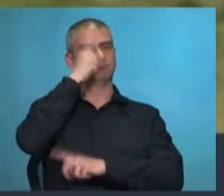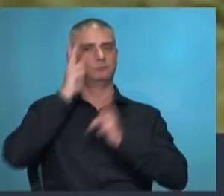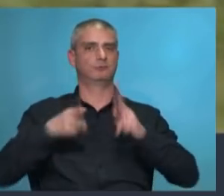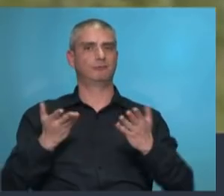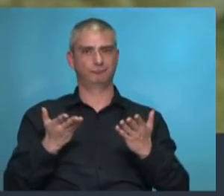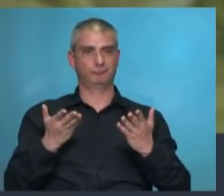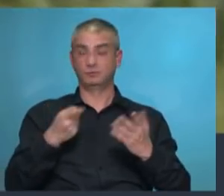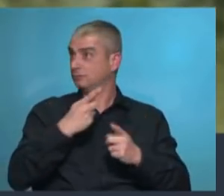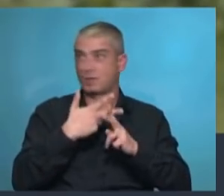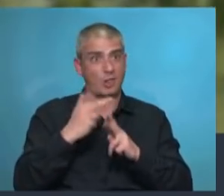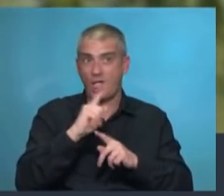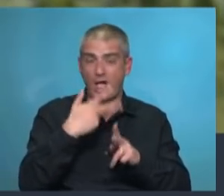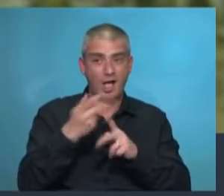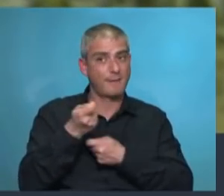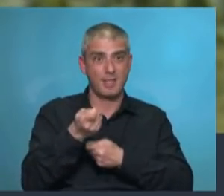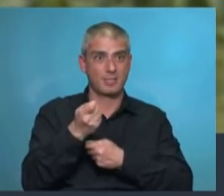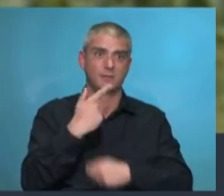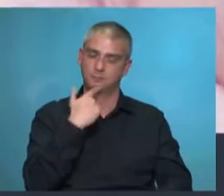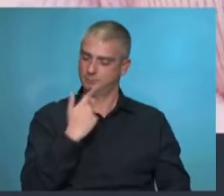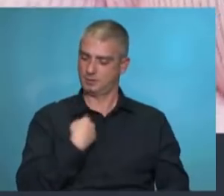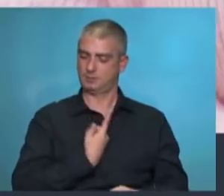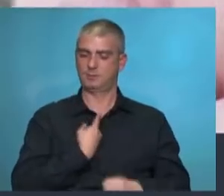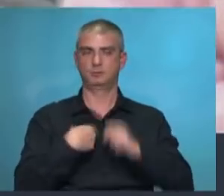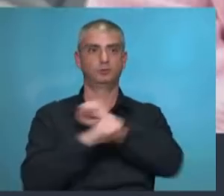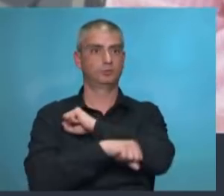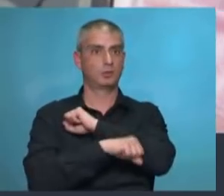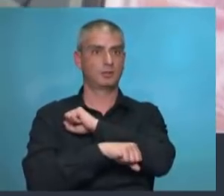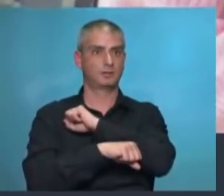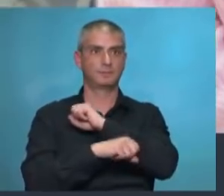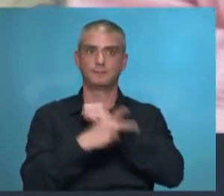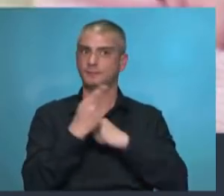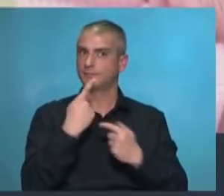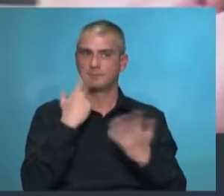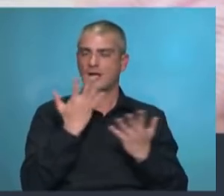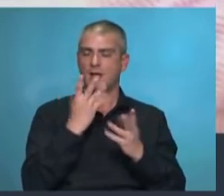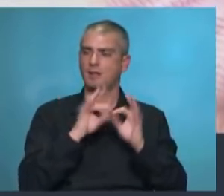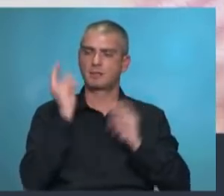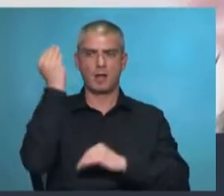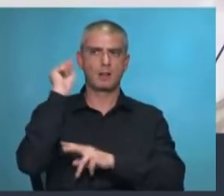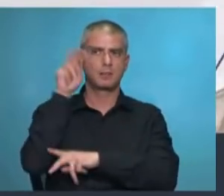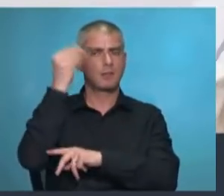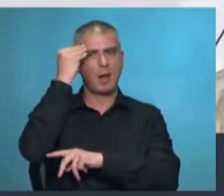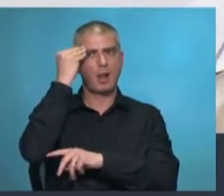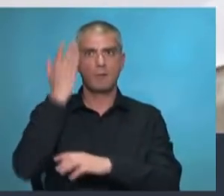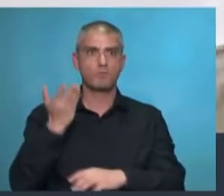את כבר לא רק מנקה, נכון? אני סטודנטית. אוקיי, ובעצם איך קרה שהתחלת ללמוד?